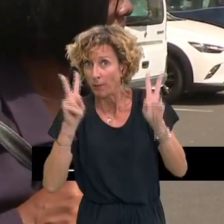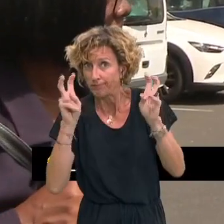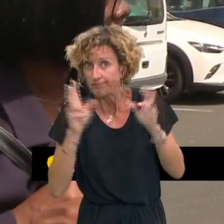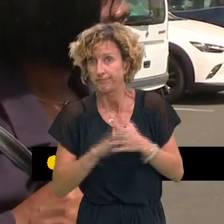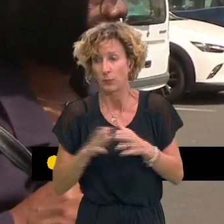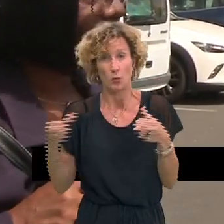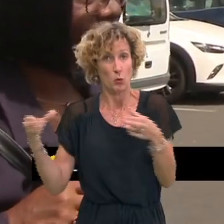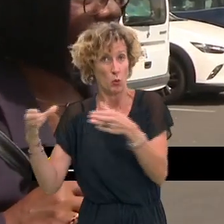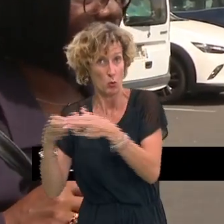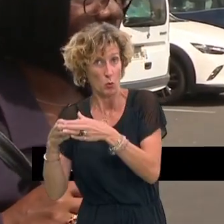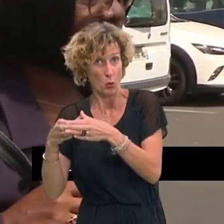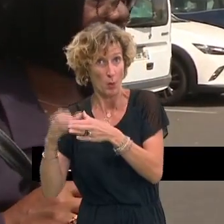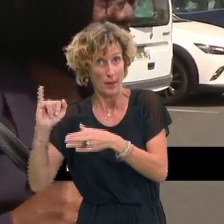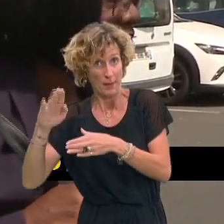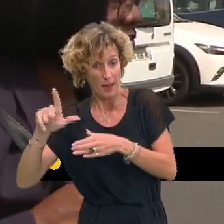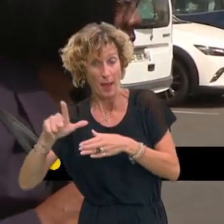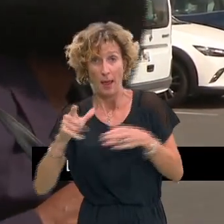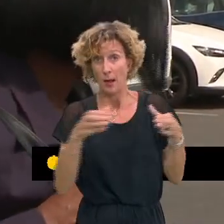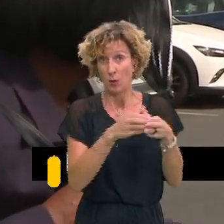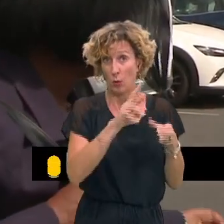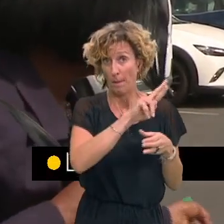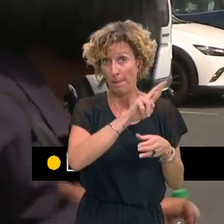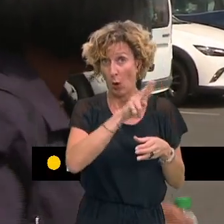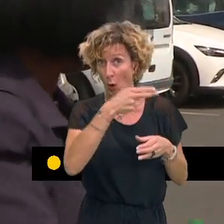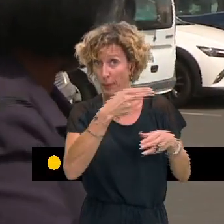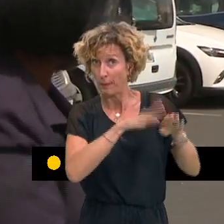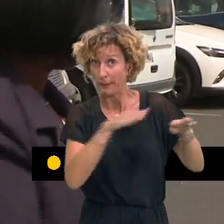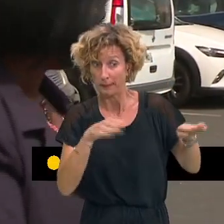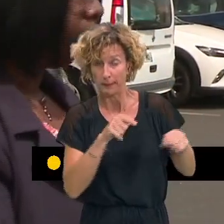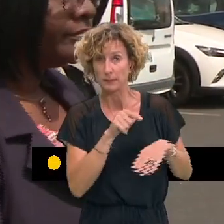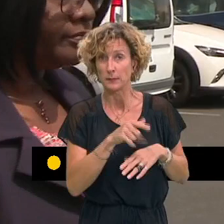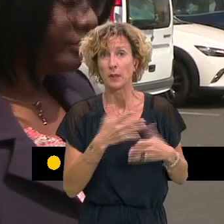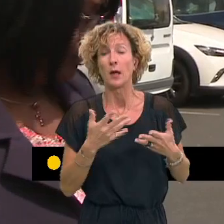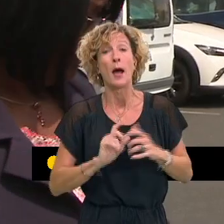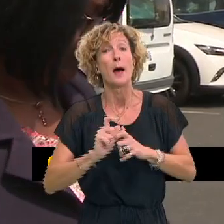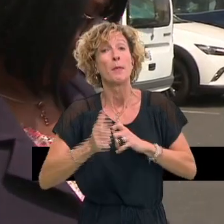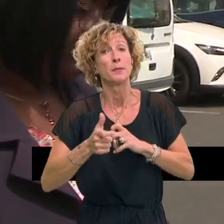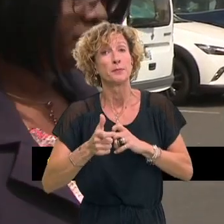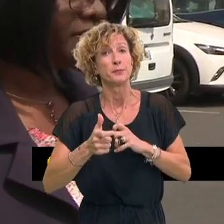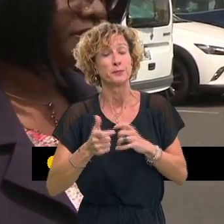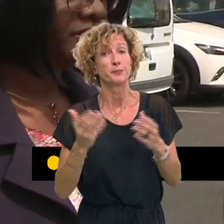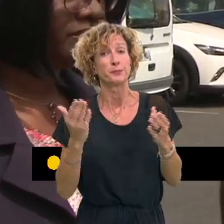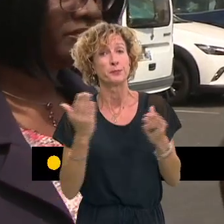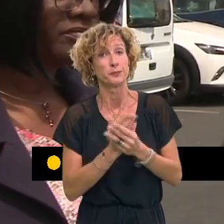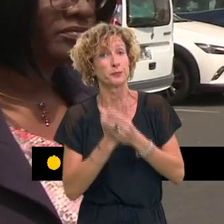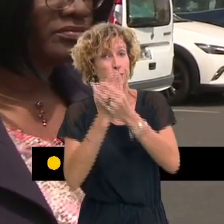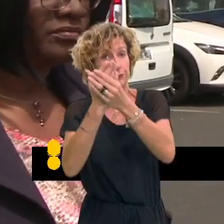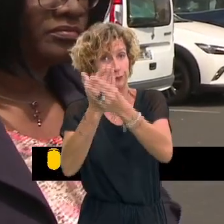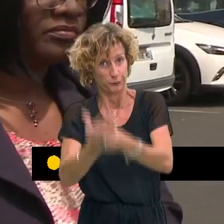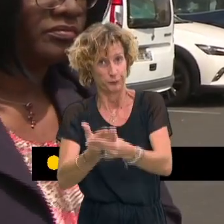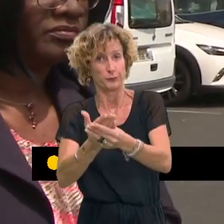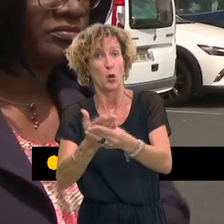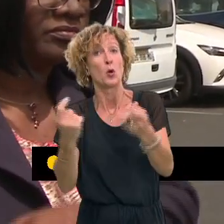et le groupe Mac Distribution, les actionnaires de Mac Distribution. Ensuite, ils vont déposer en conciliation très rapidement